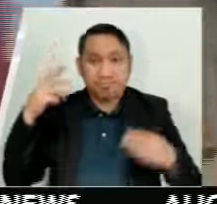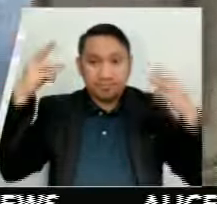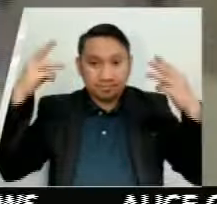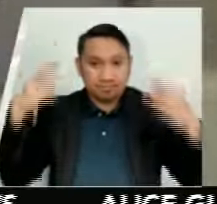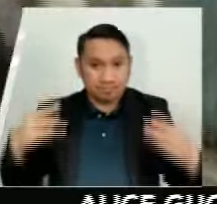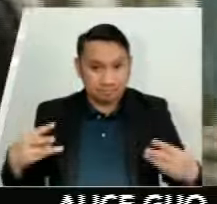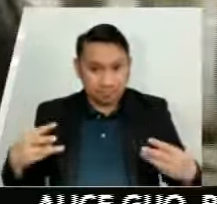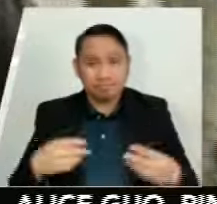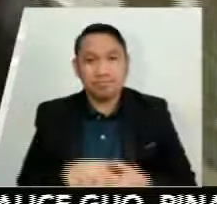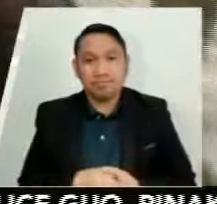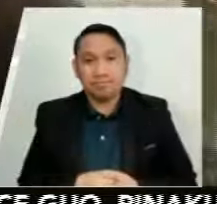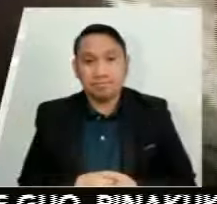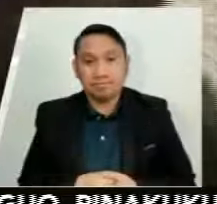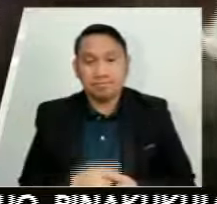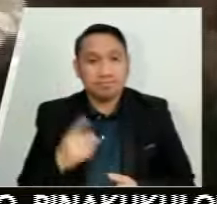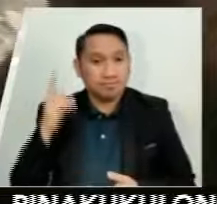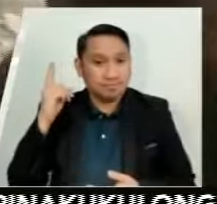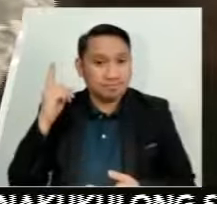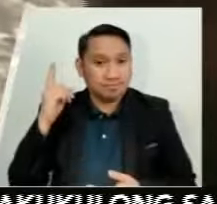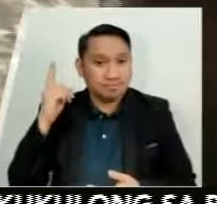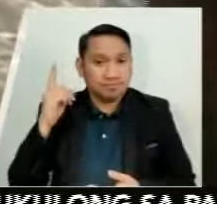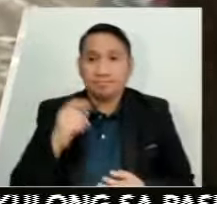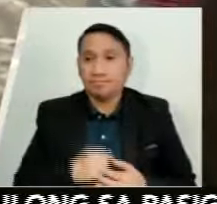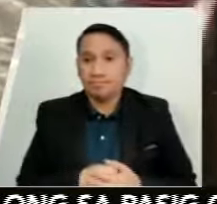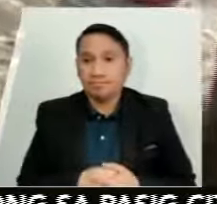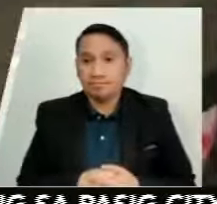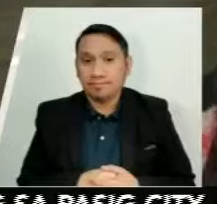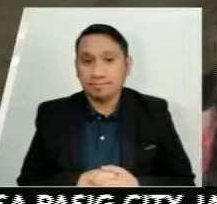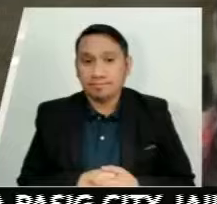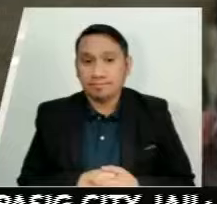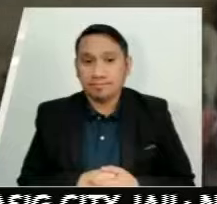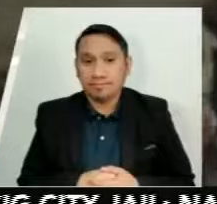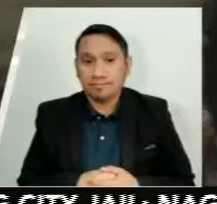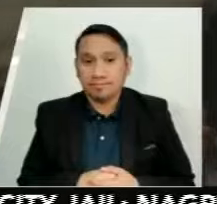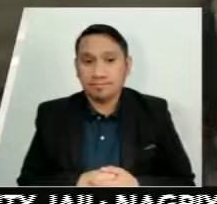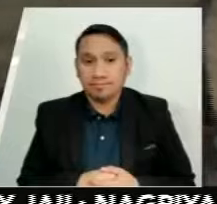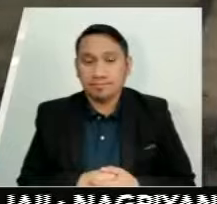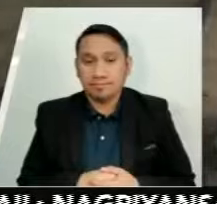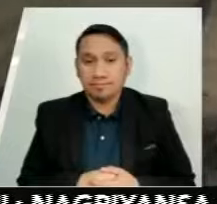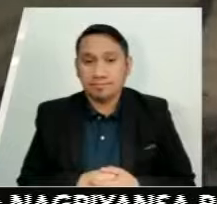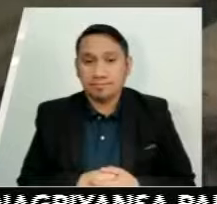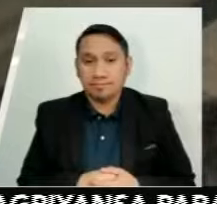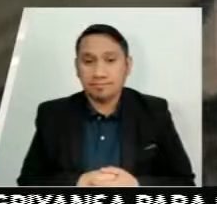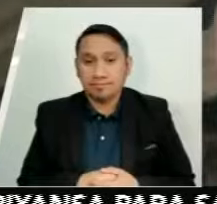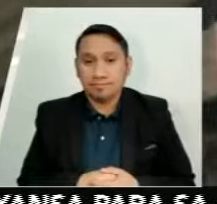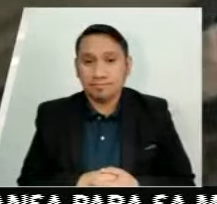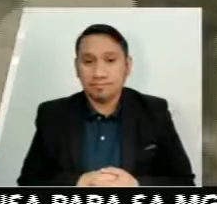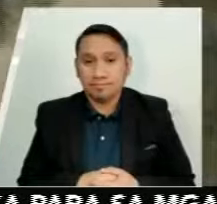www.gmanetwork.com/kapusofoundation/donate.